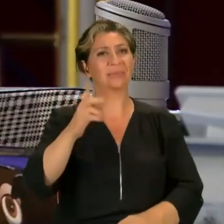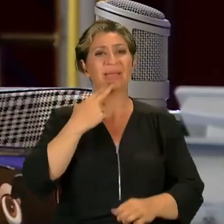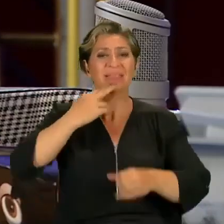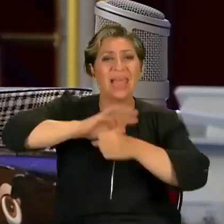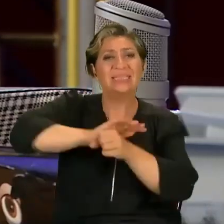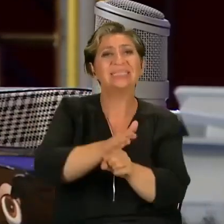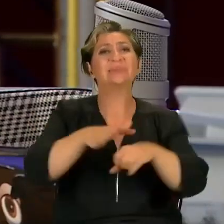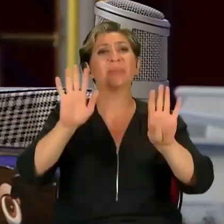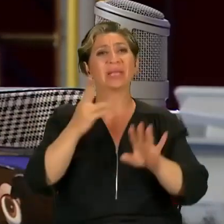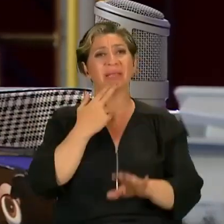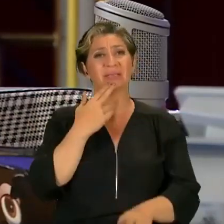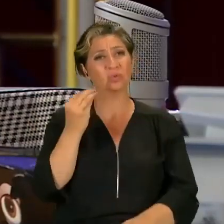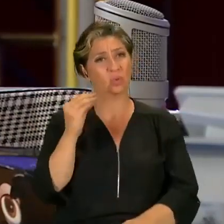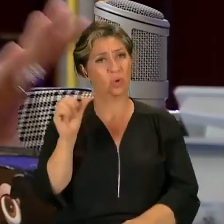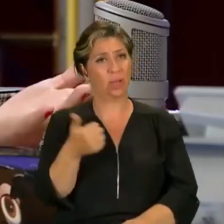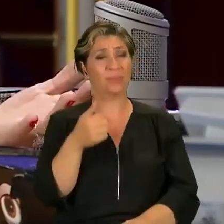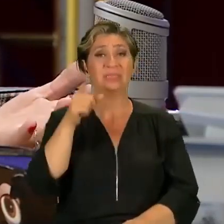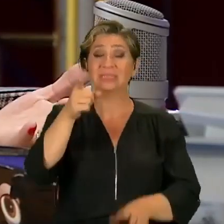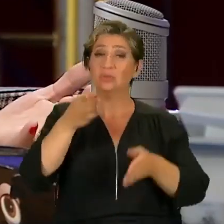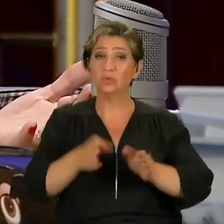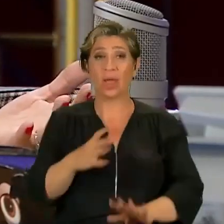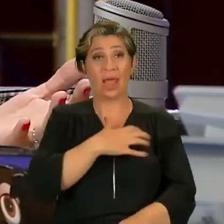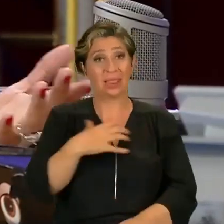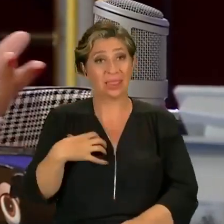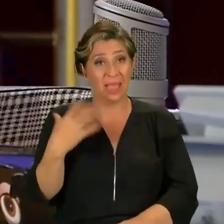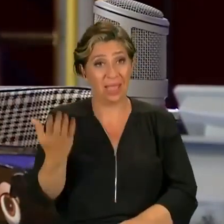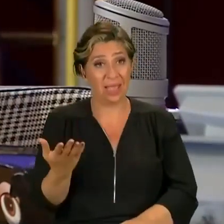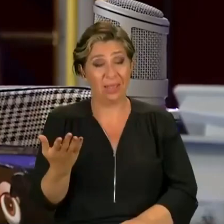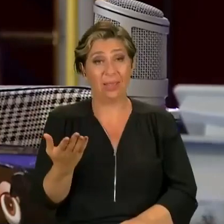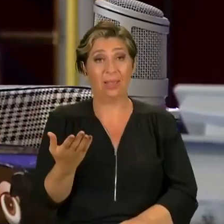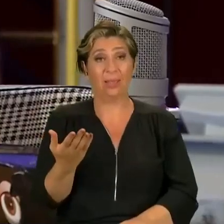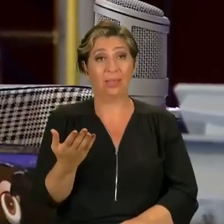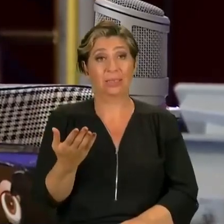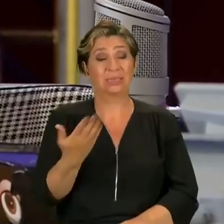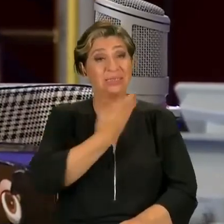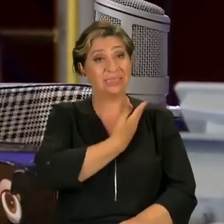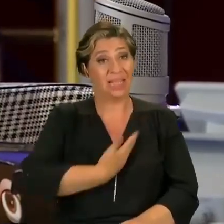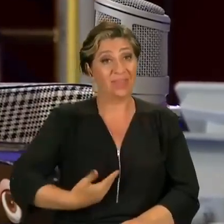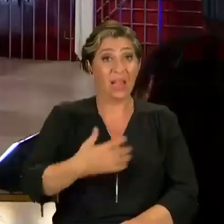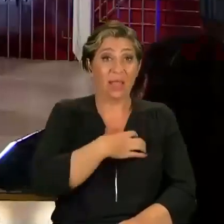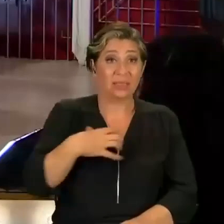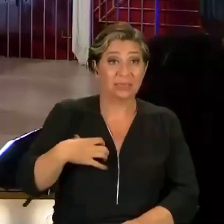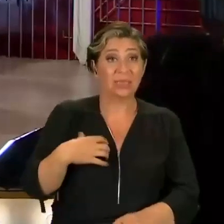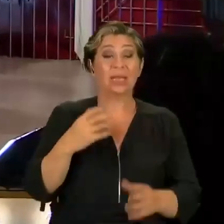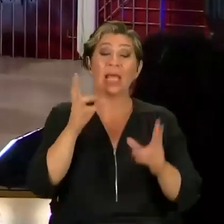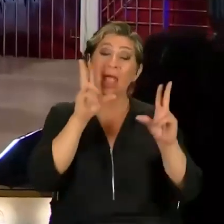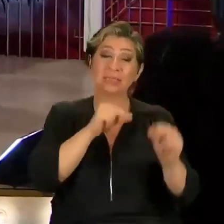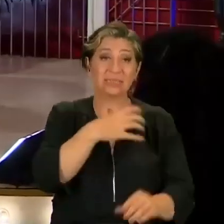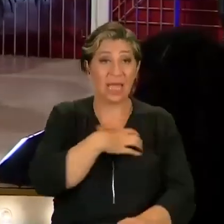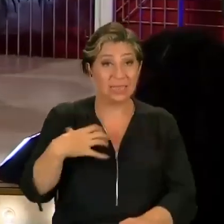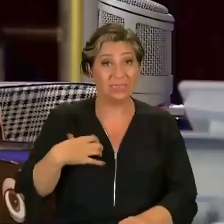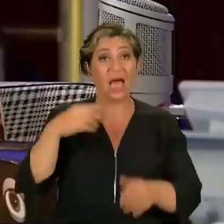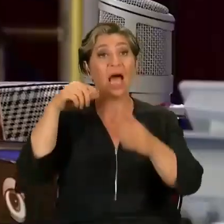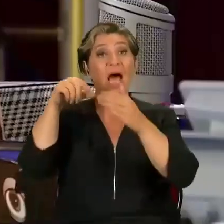da ezilmemeli. Kadın çok önemli bir şey. Sizi doğuran anne, yani sevdiğiniz anne, koynunuza aldığınız